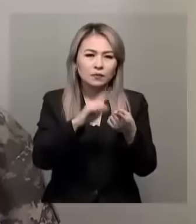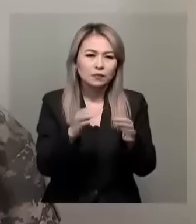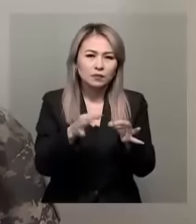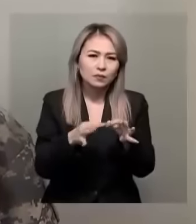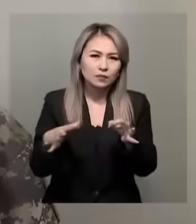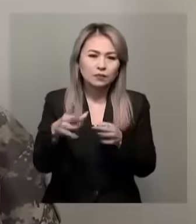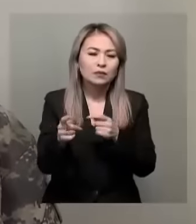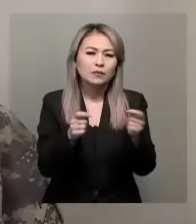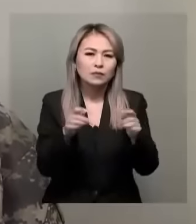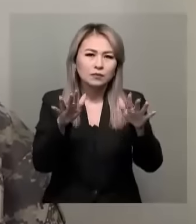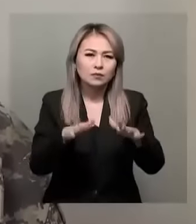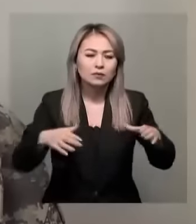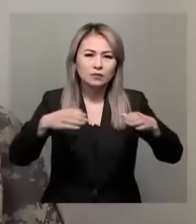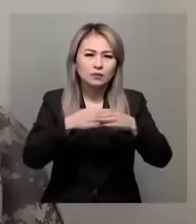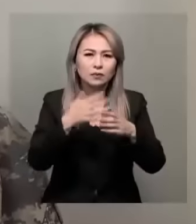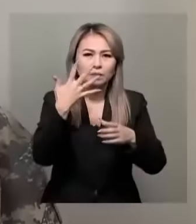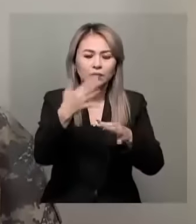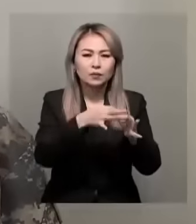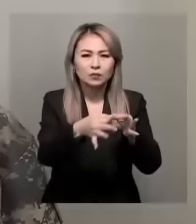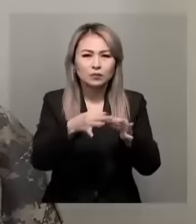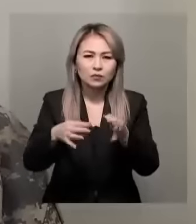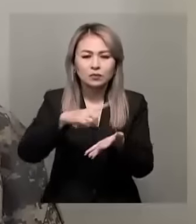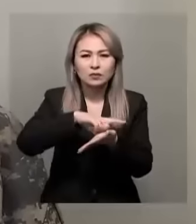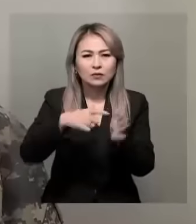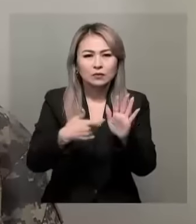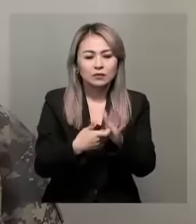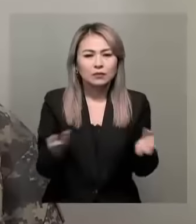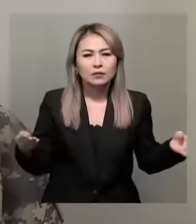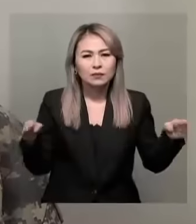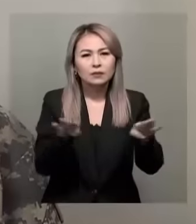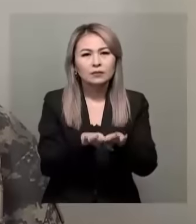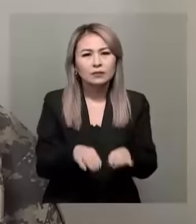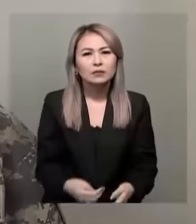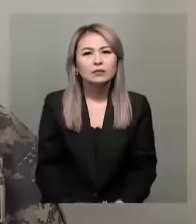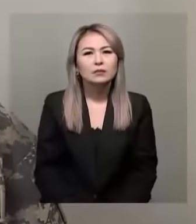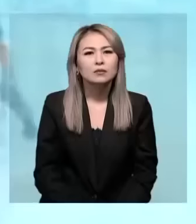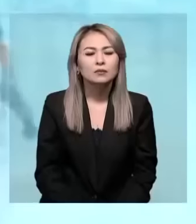аумағында автожолдардың 5 учаскесі жабық.